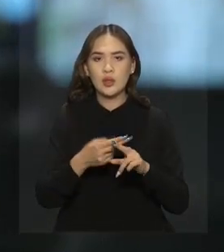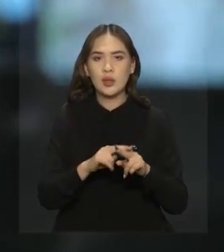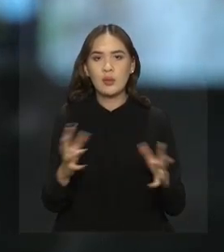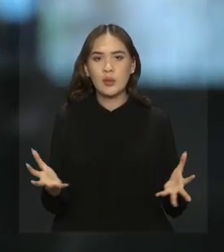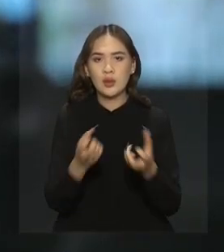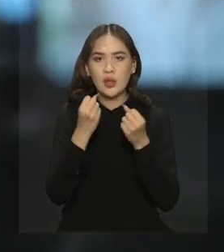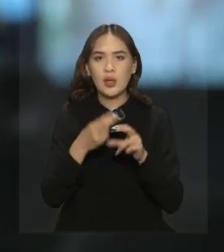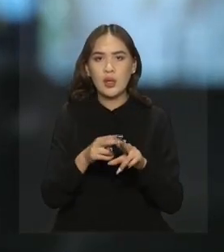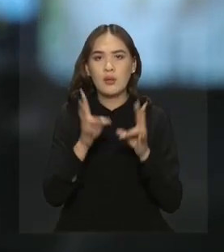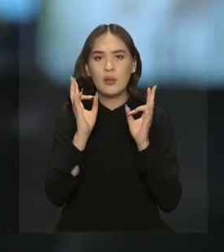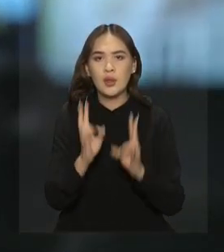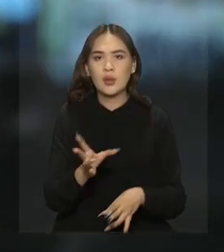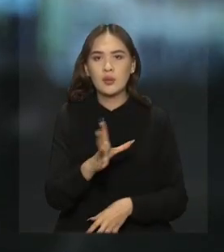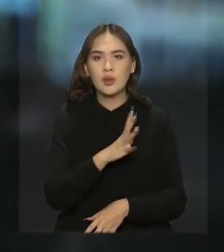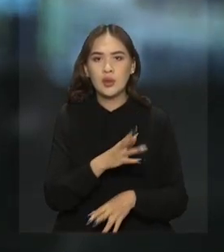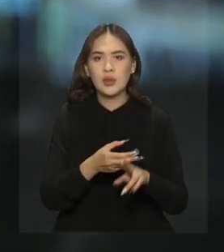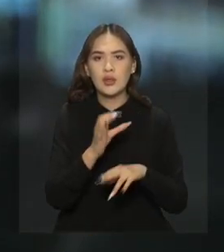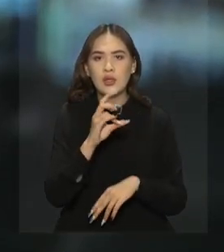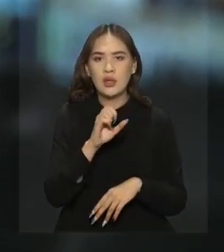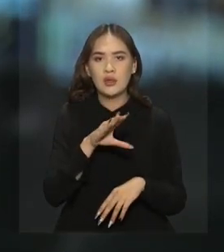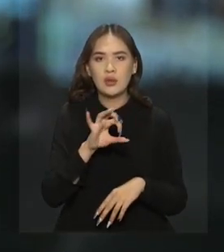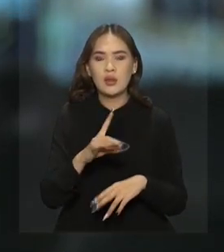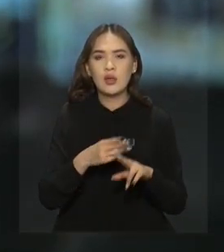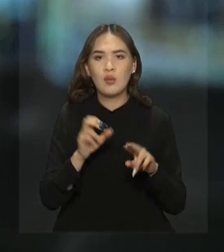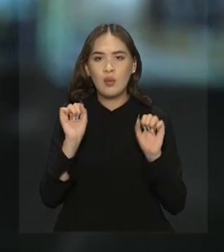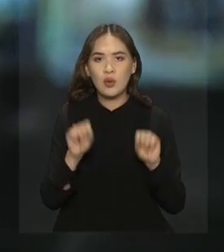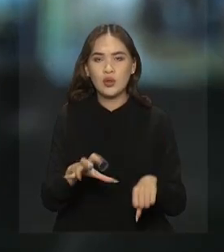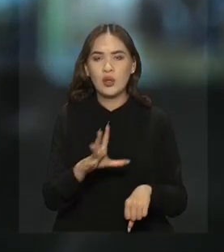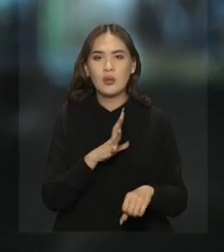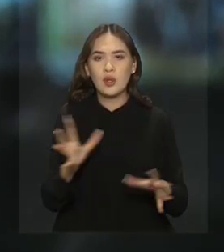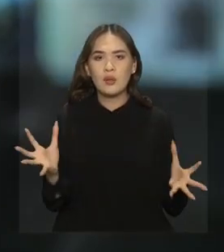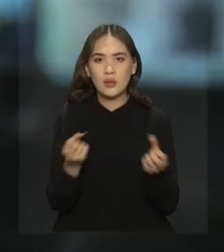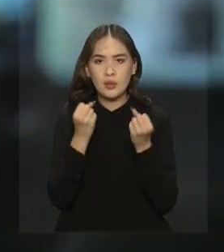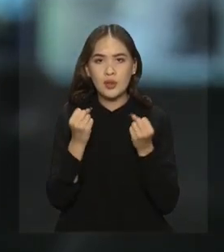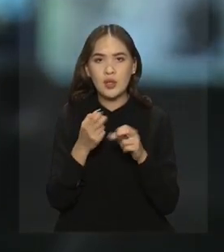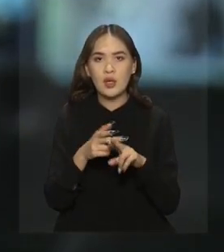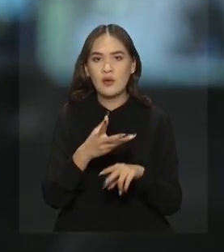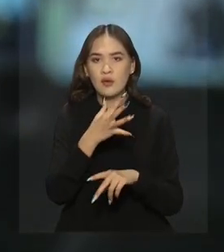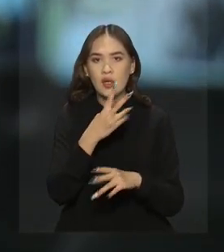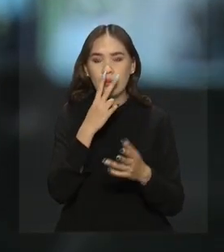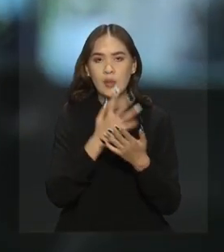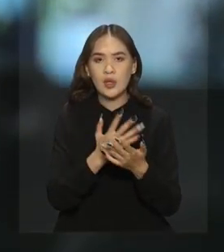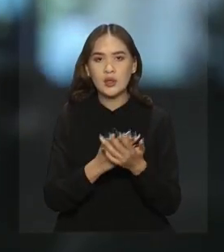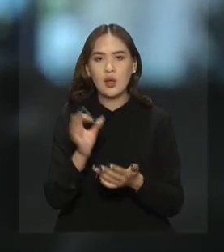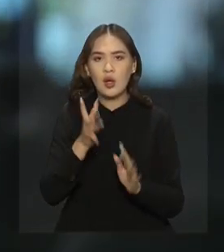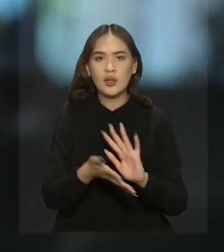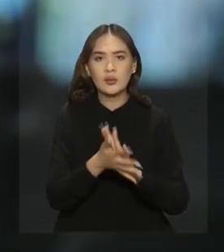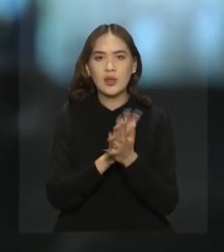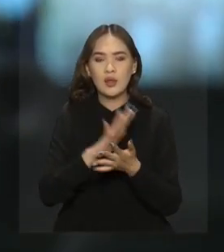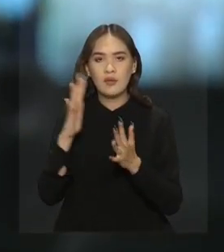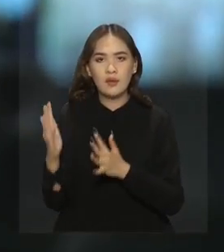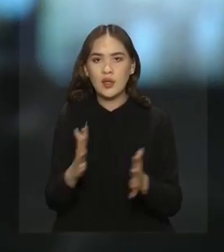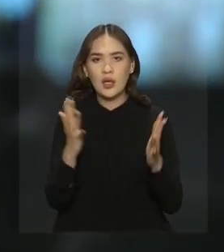по мнению сенатора, можно было спасти, нужно было только вовремя предупредить их о смене ветра,